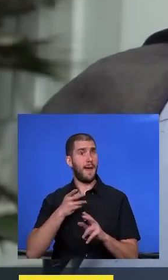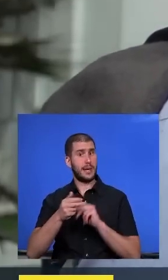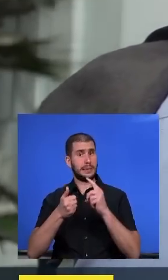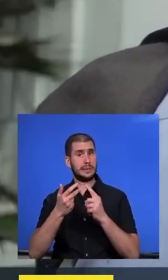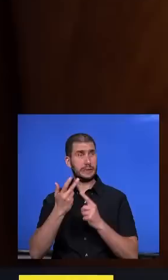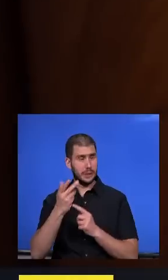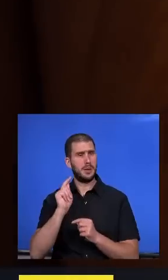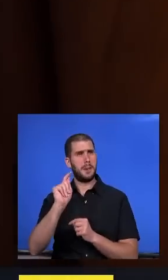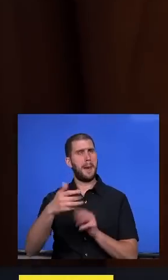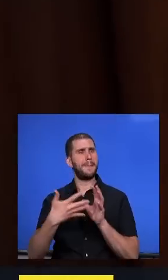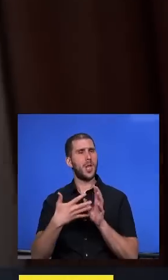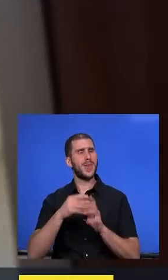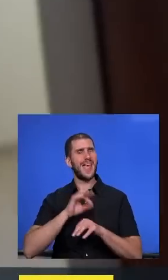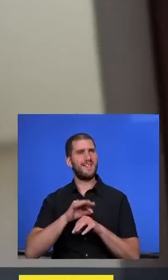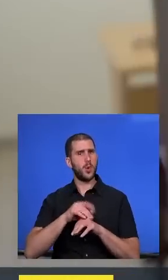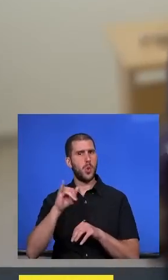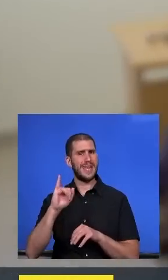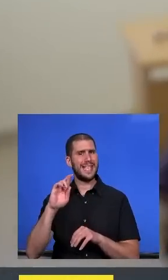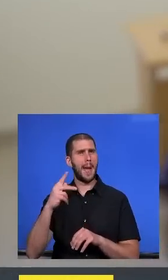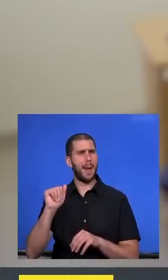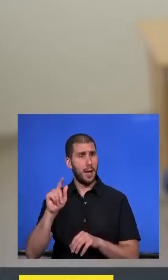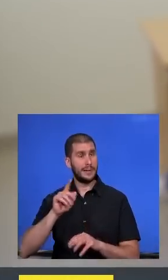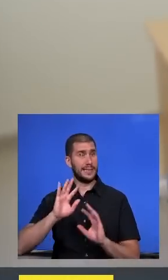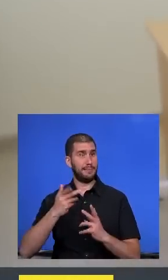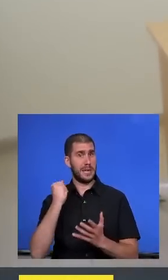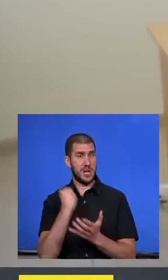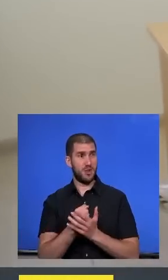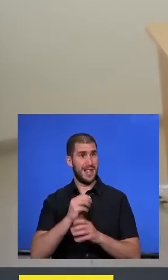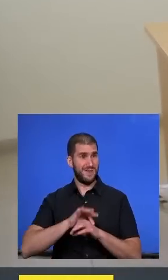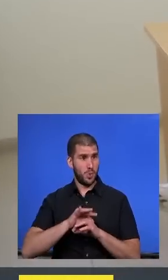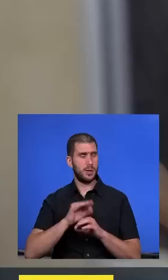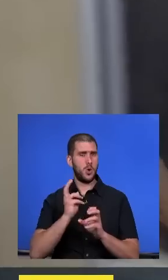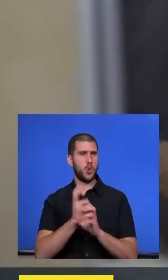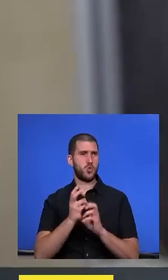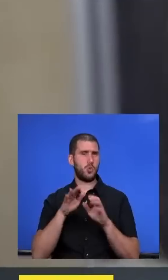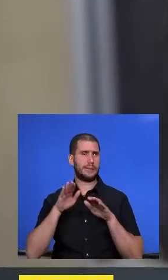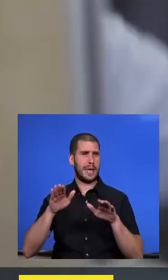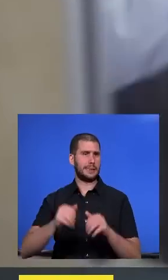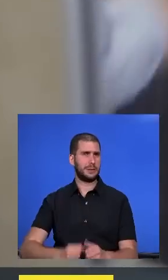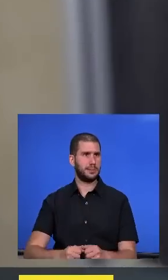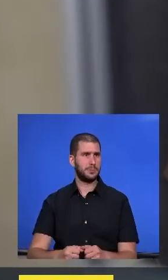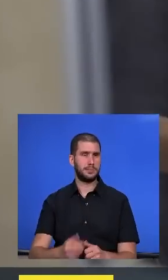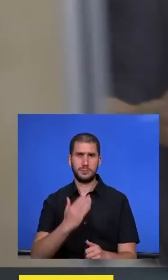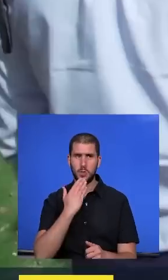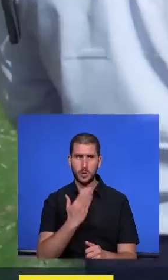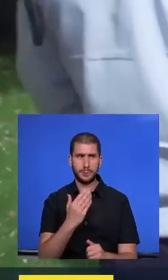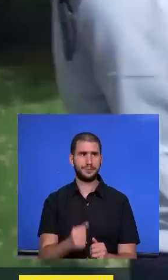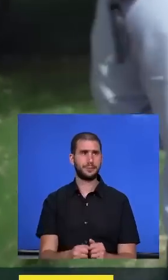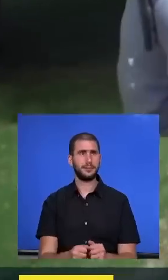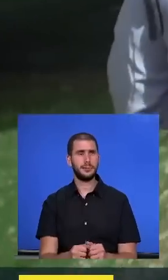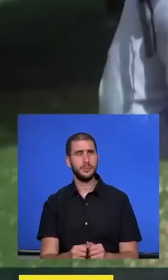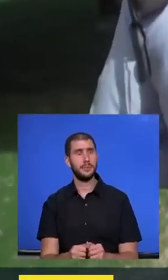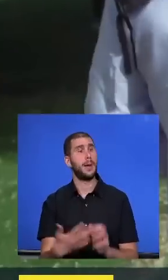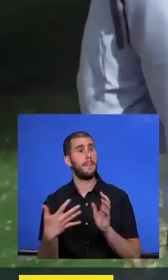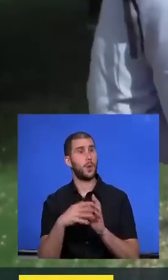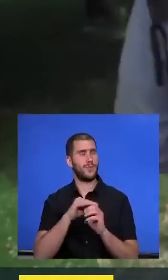האלה, הוא מגיע לבדיקות רפואיות בירפה. במידה והוא קשיר רפואית, הוא פותח קורס טייס. תודה רבה. תודה רבה. את הבדיקות